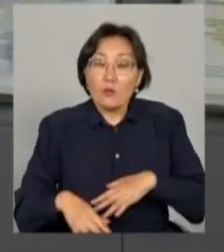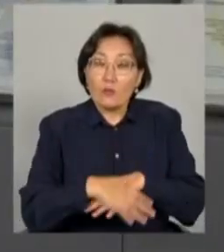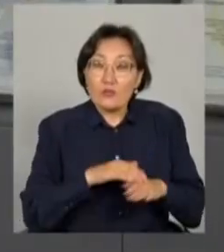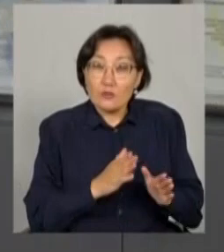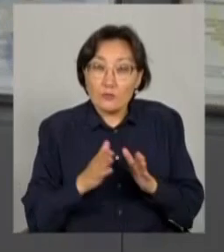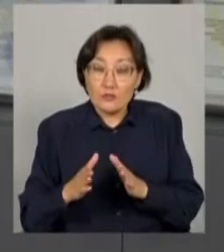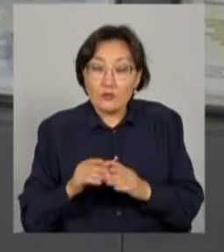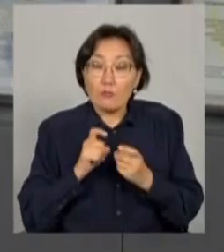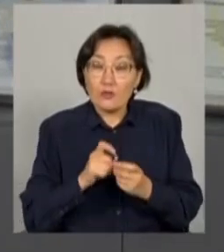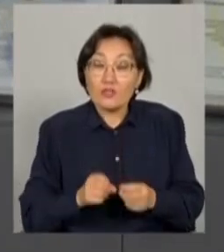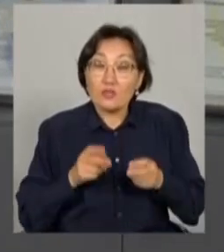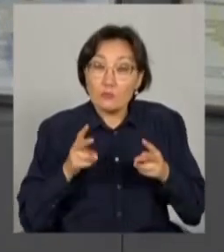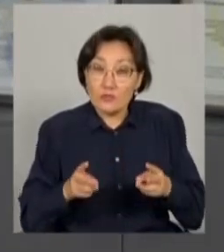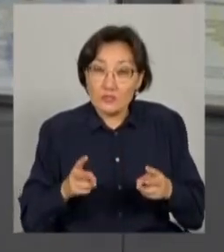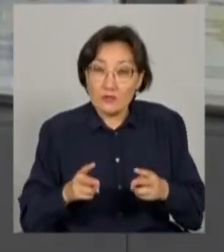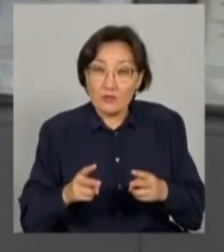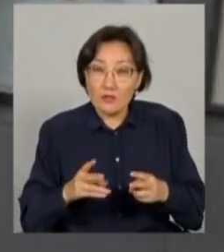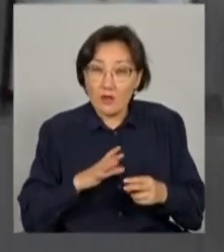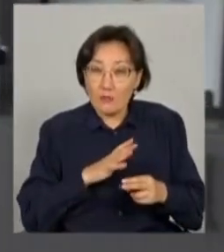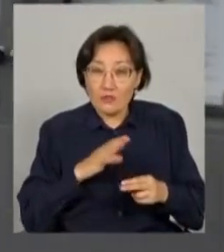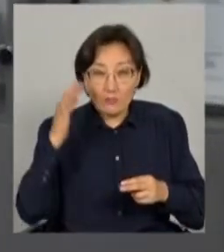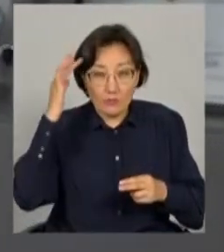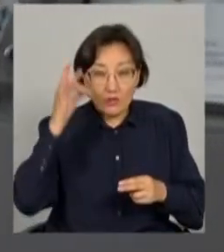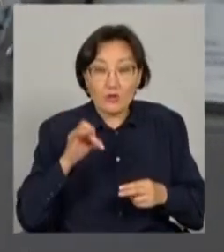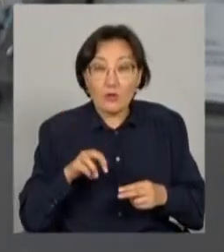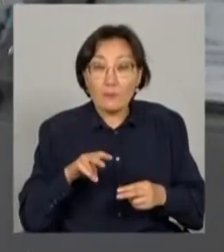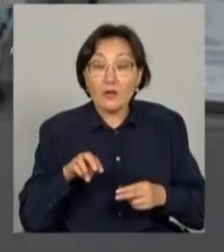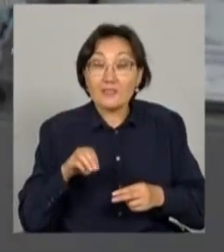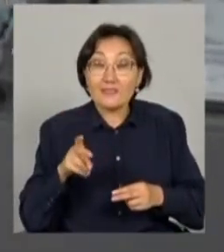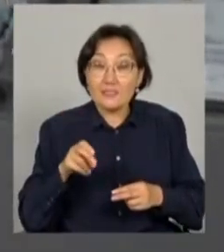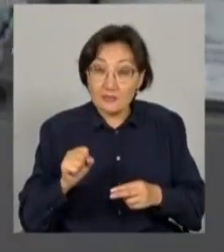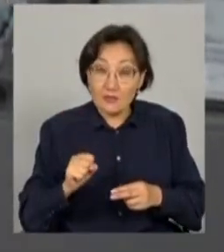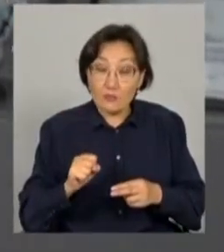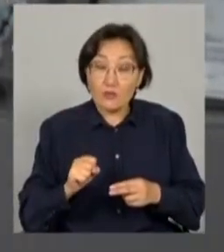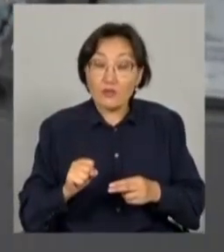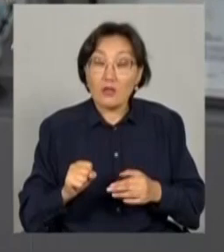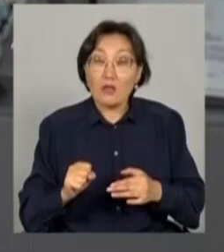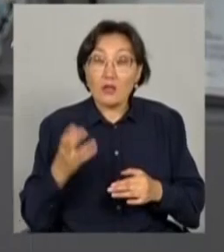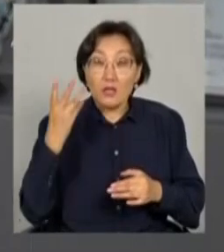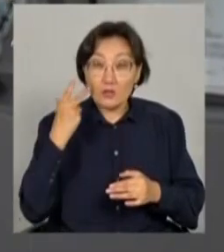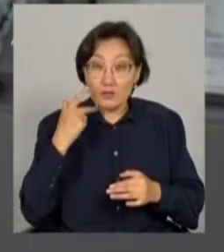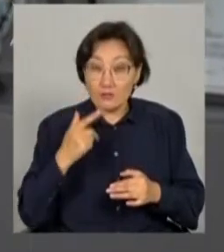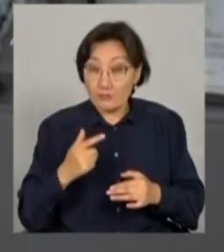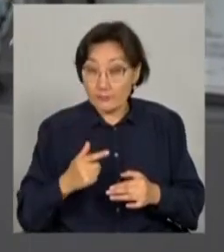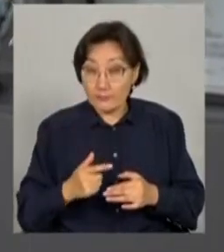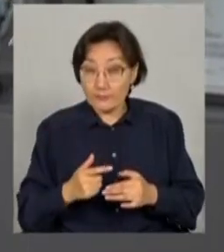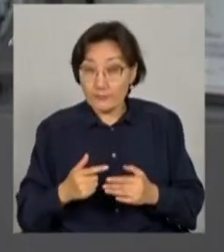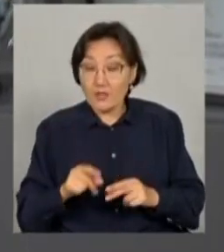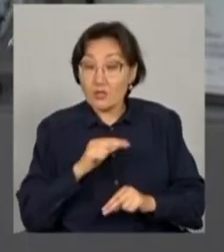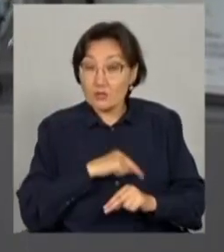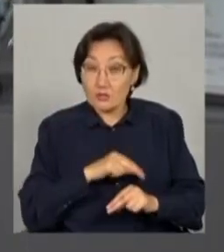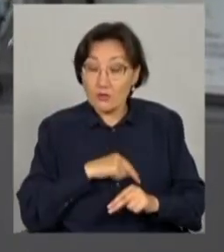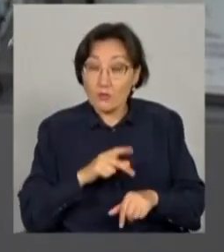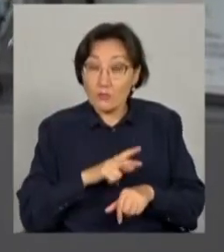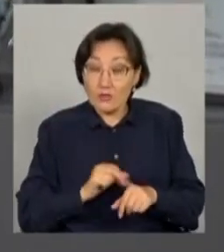как бы с преступностью. Это какая-то романтика больше, да, в юности. А уже придя именно в работу